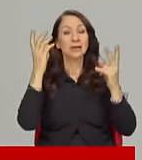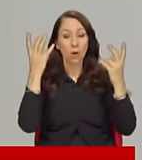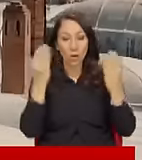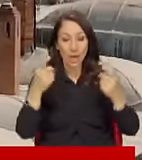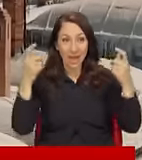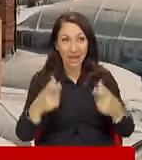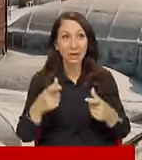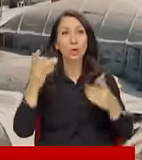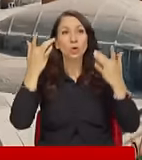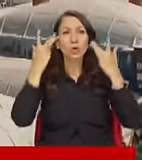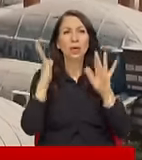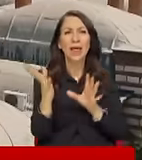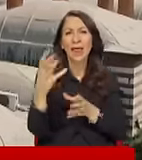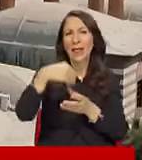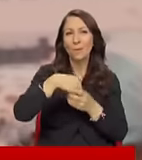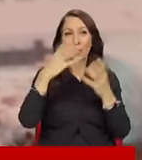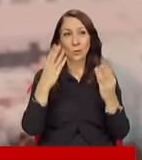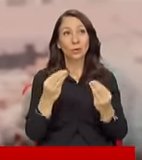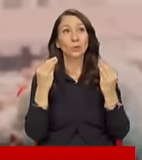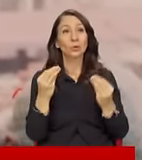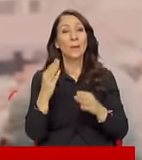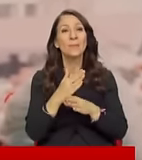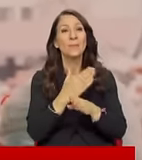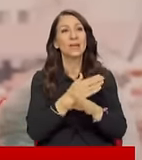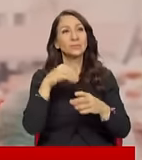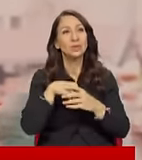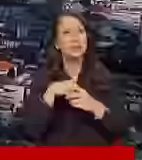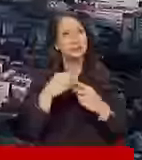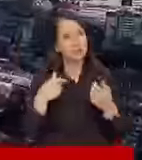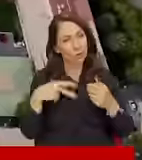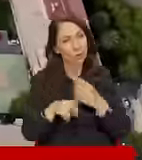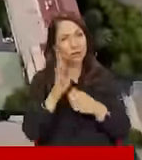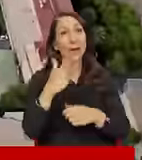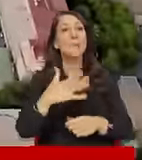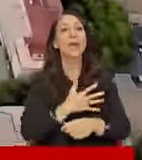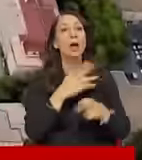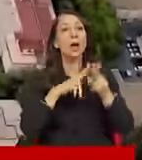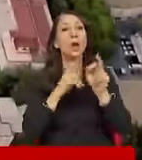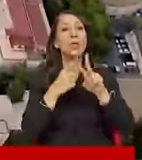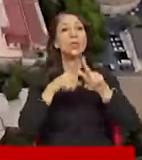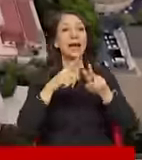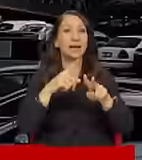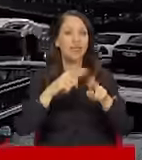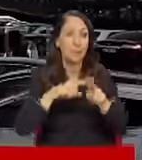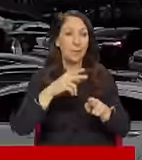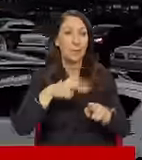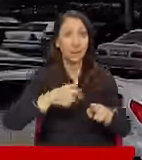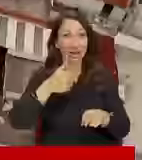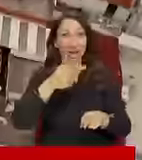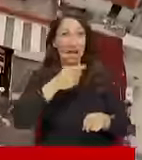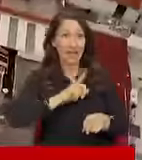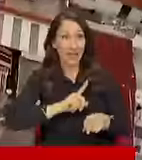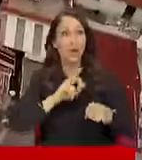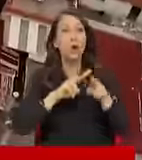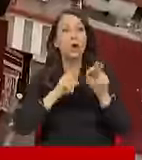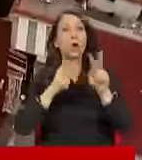yerde, kültürlerin iç içe geçtiği güzel memleketim için çıktık yola. CHP Konak Belediye Başkan Adayı Nilüfer Çınarlı da